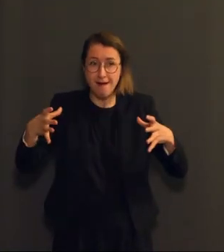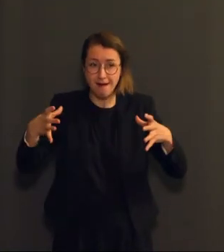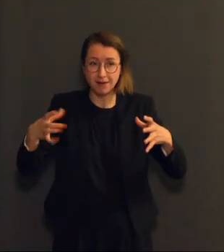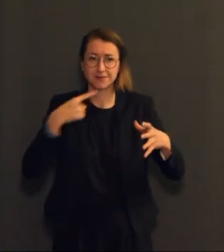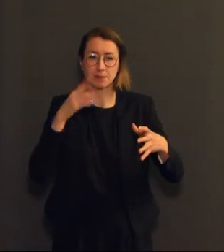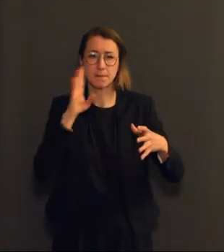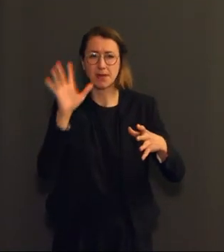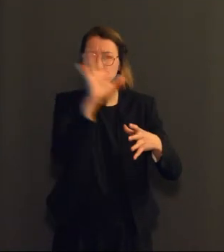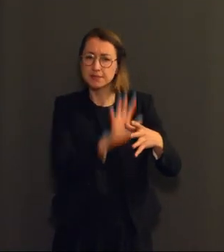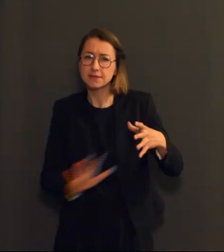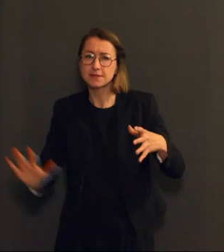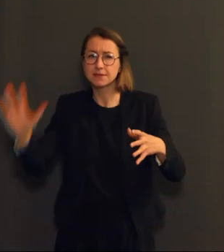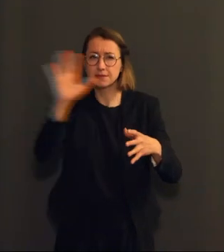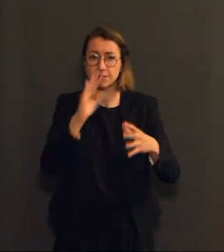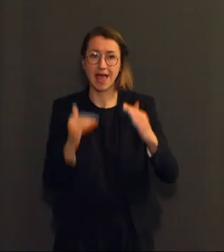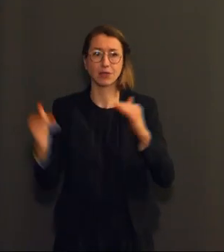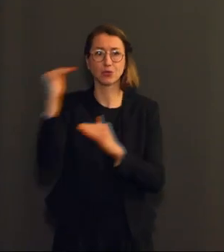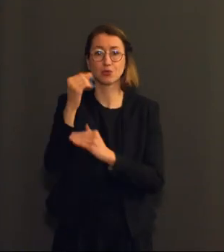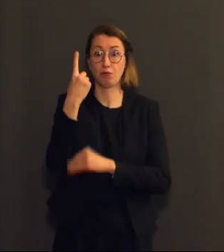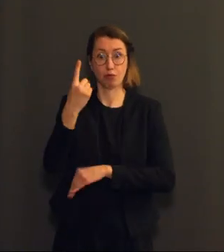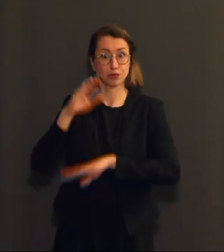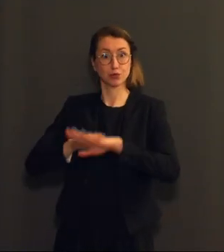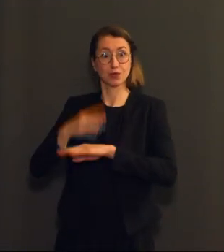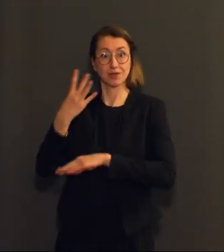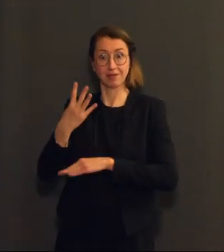notre pays a reçu son premier vaccin.